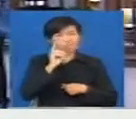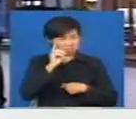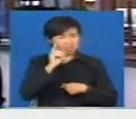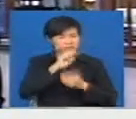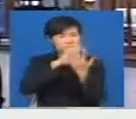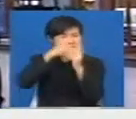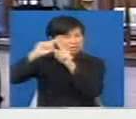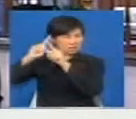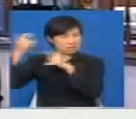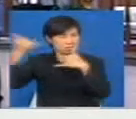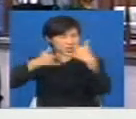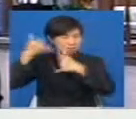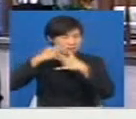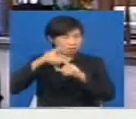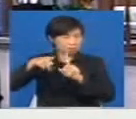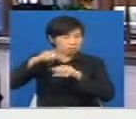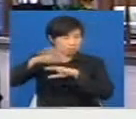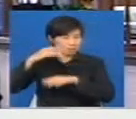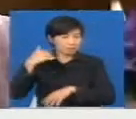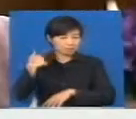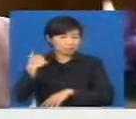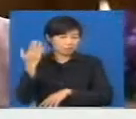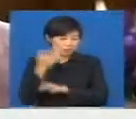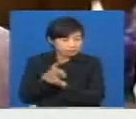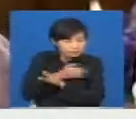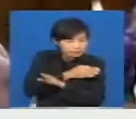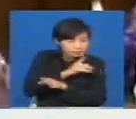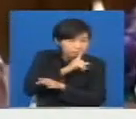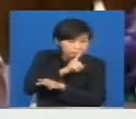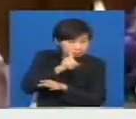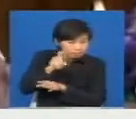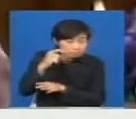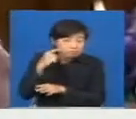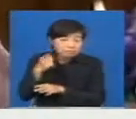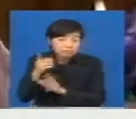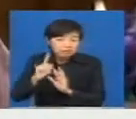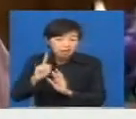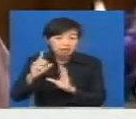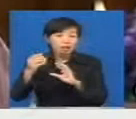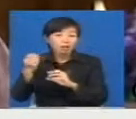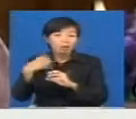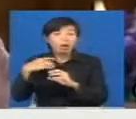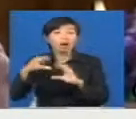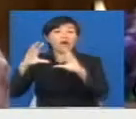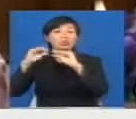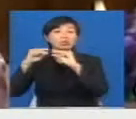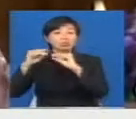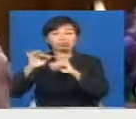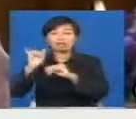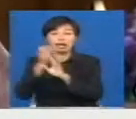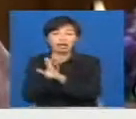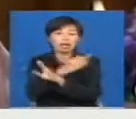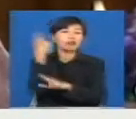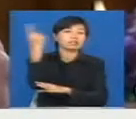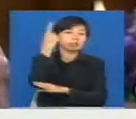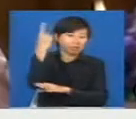ามหมดตอนไม่ประชุมเขาก็ไปเที่ยวนะฮะไปโดดไปนี่ไปซื้อข้าวซื้อของภรรยาสามีก็มาด้วยนะถามว่าเข้ามา